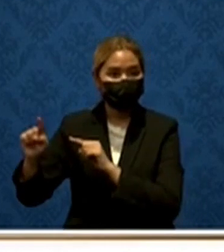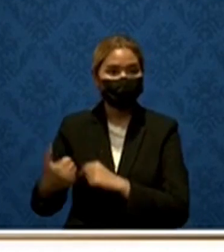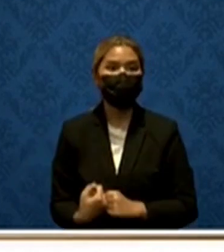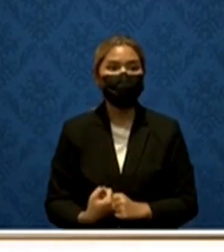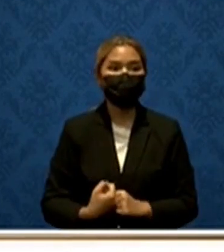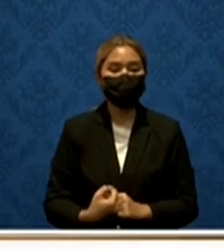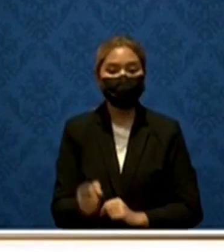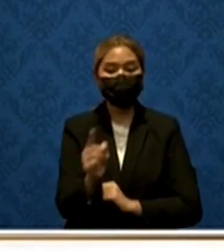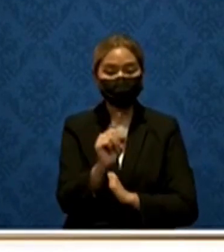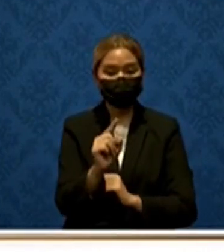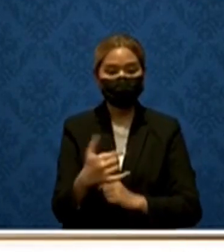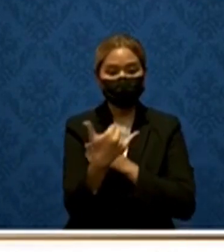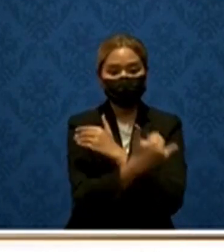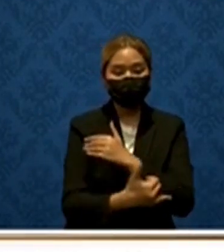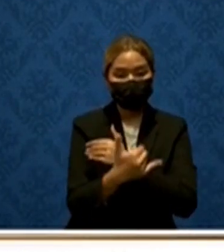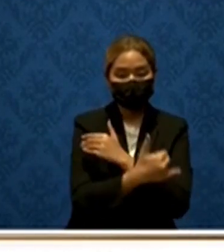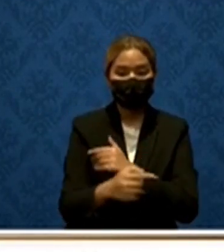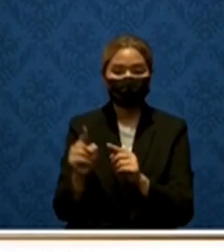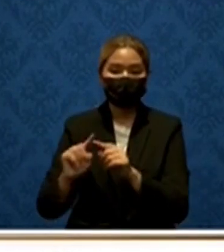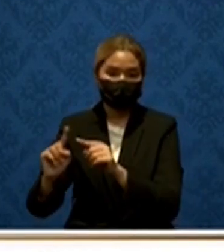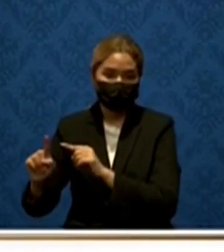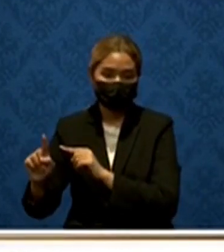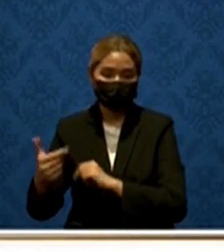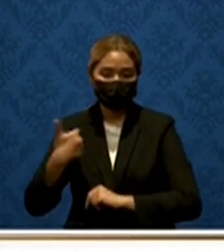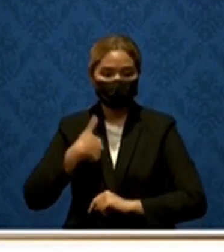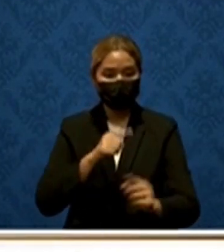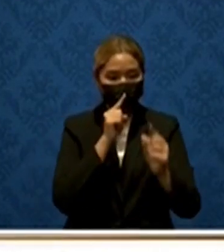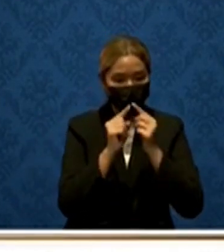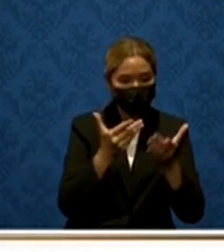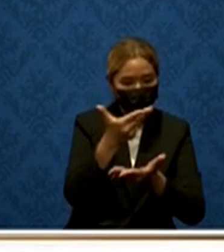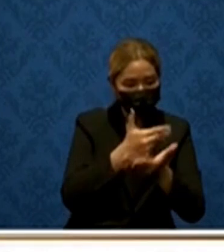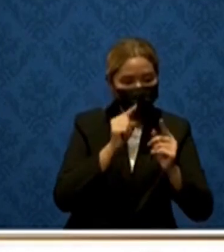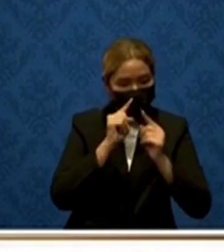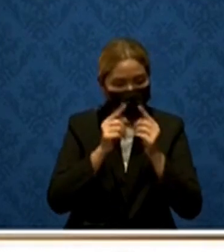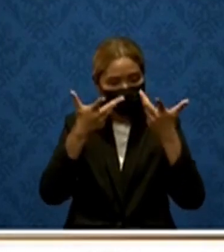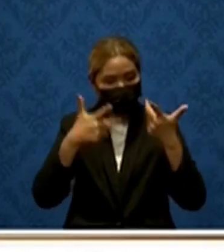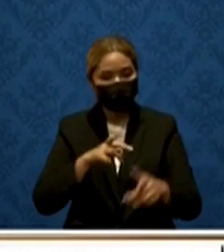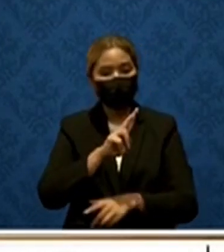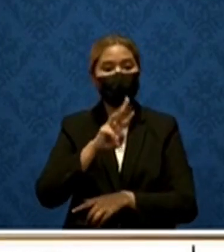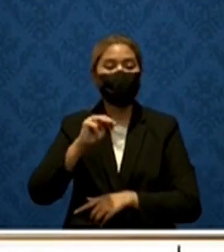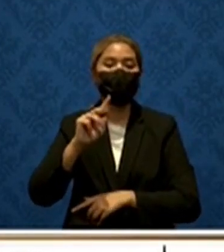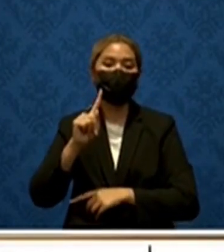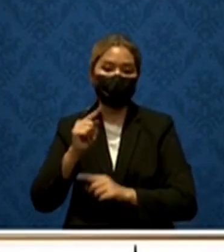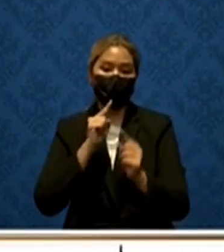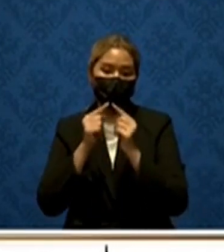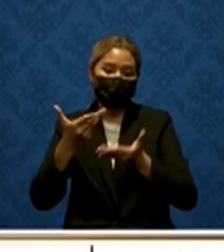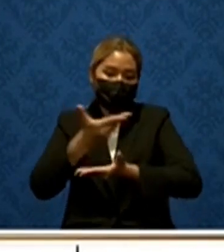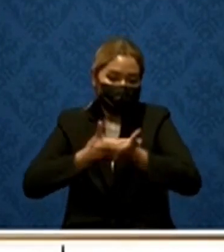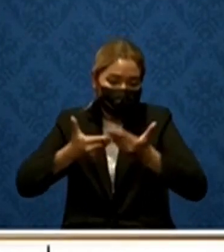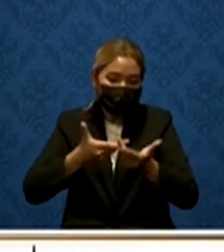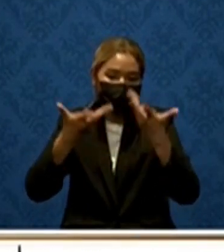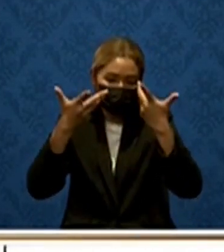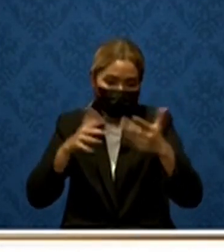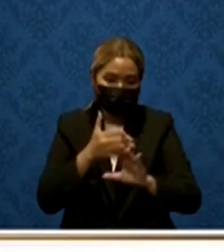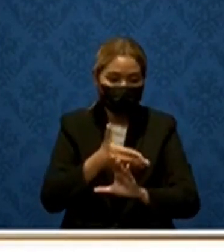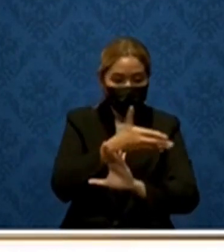ี่ผมได้มีโอกาสเจราจากับรัฐมตรีของเขาในช่วงประชุมเอเป็กเมื่อไม